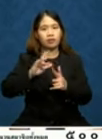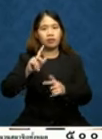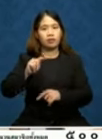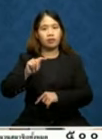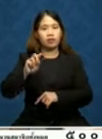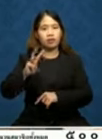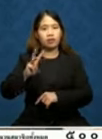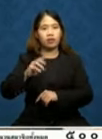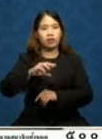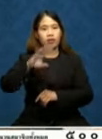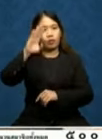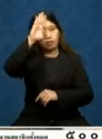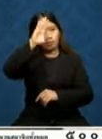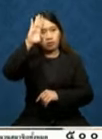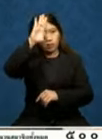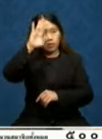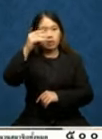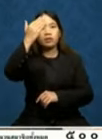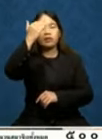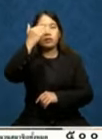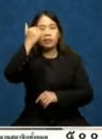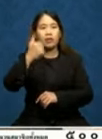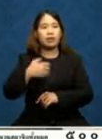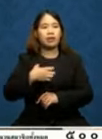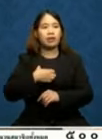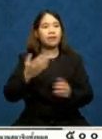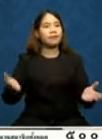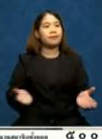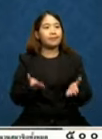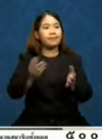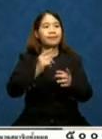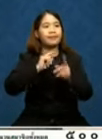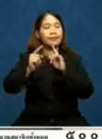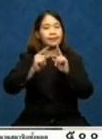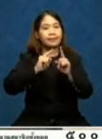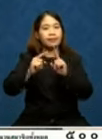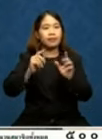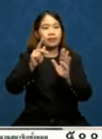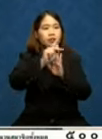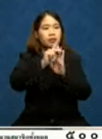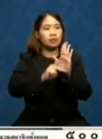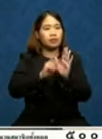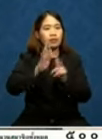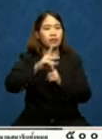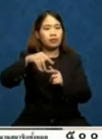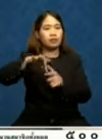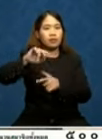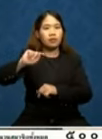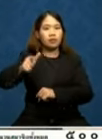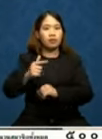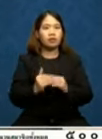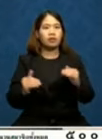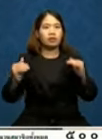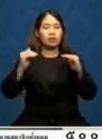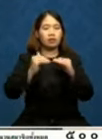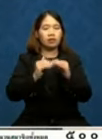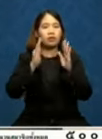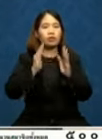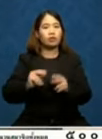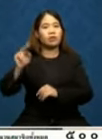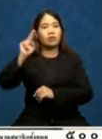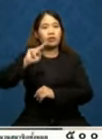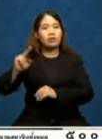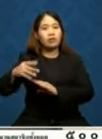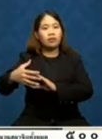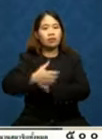ขตคลองเตยนะครับก็ขอมาร่วมอภิปรายสนับสนุนร่างพรบแก้ไขเพิ่มเติมประมวลกฎหมายแพ่งและพาณิชย์เพื่อกำหนดสิทธิ์ของผู้ใช้อำนาจปกครองใน